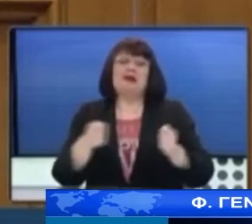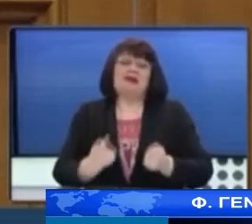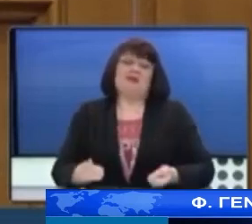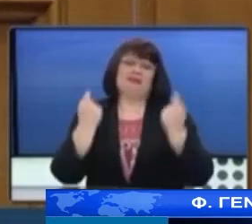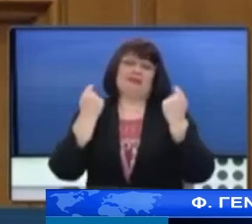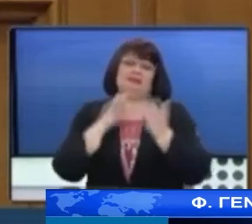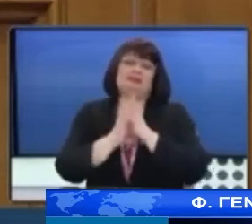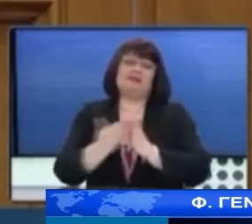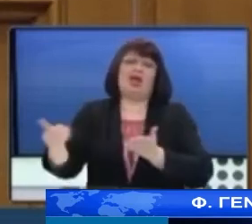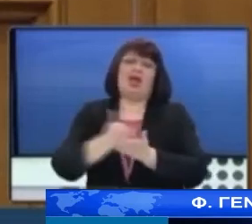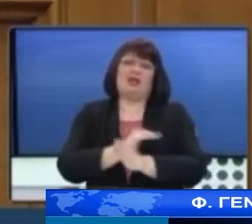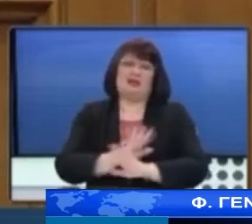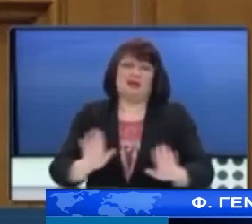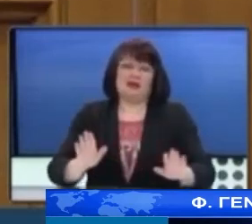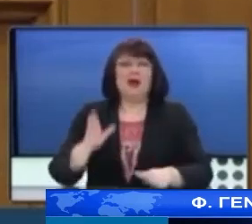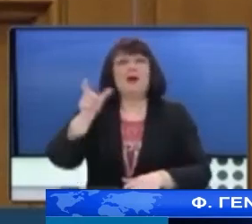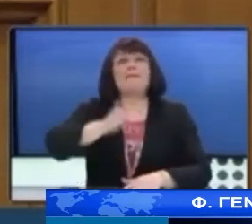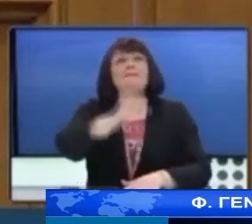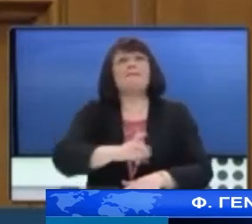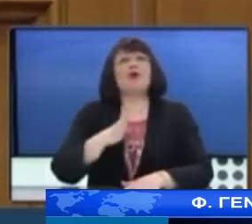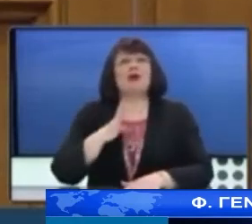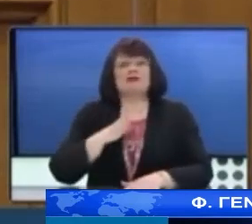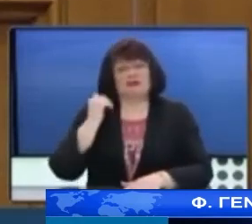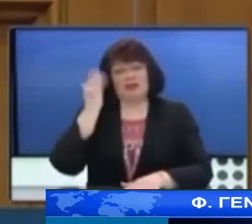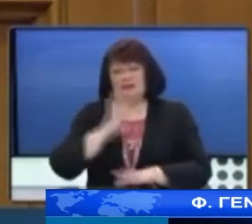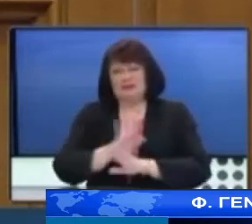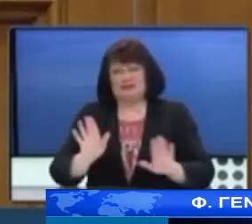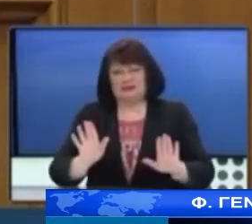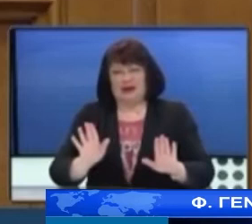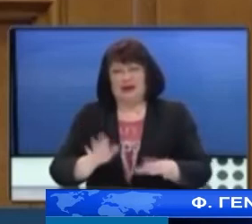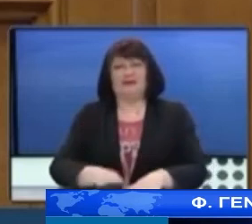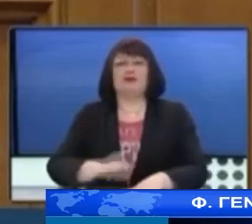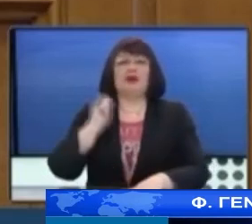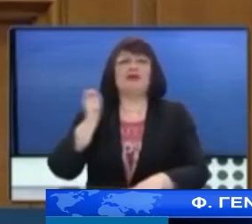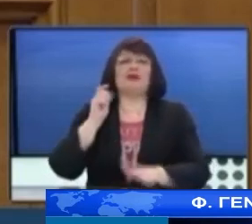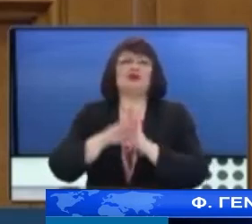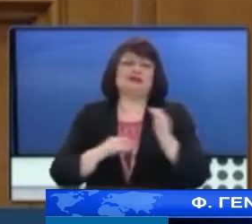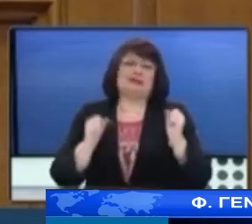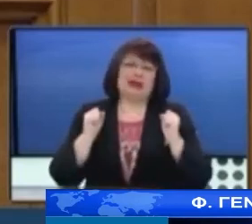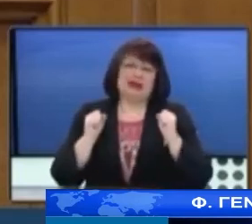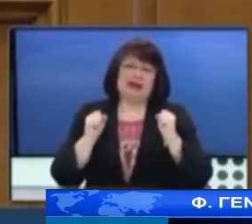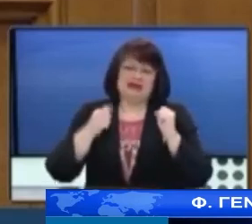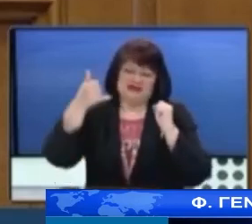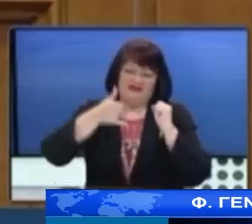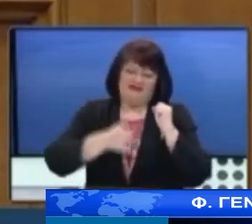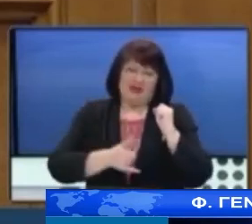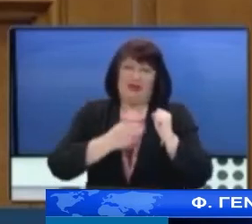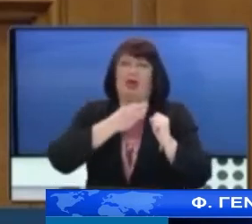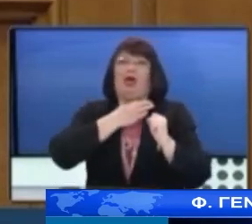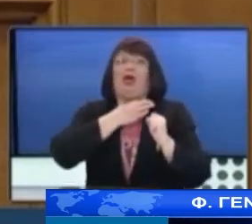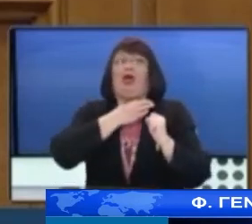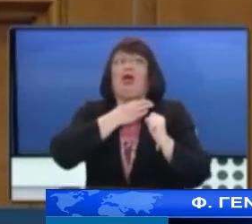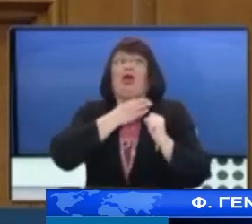στράφη. Δεν καταφέρατε να πείσετε τους πολίτες. Οδηγήσατε το Εθνικό Σύστημα Υγείας σε βαθύ